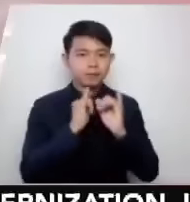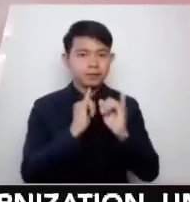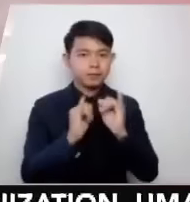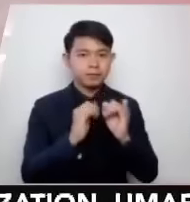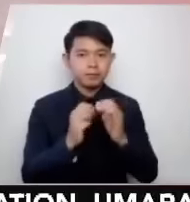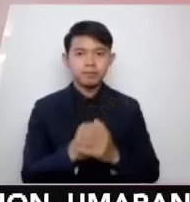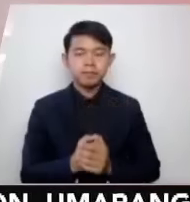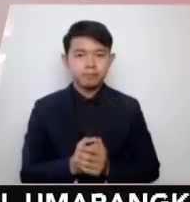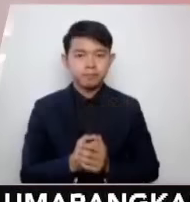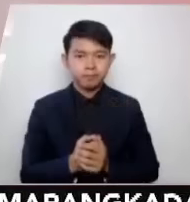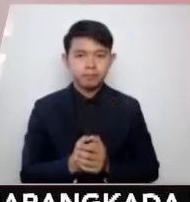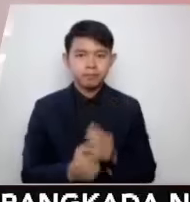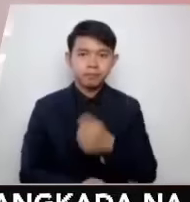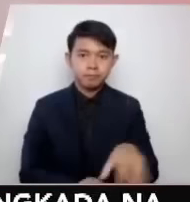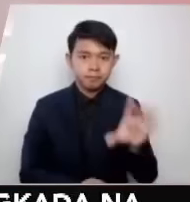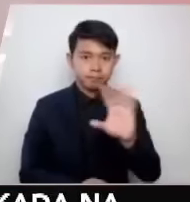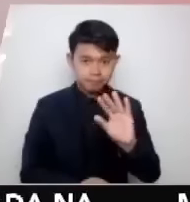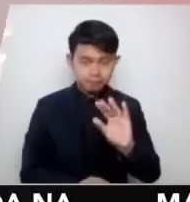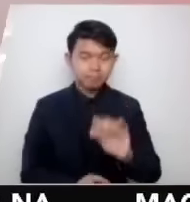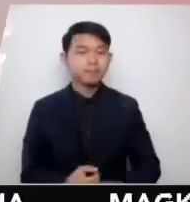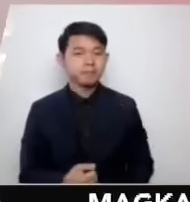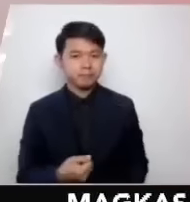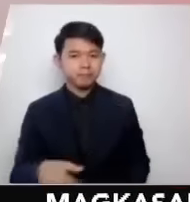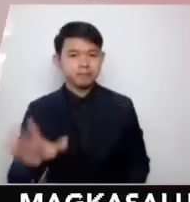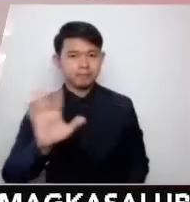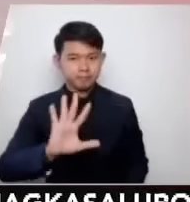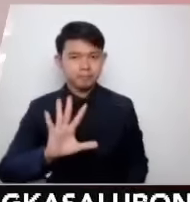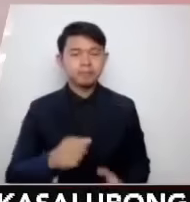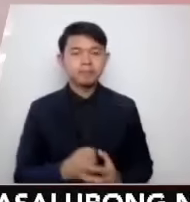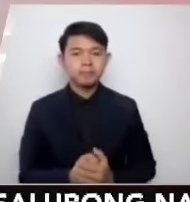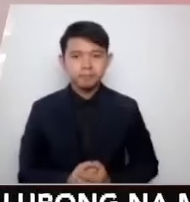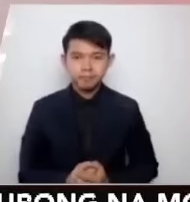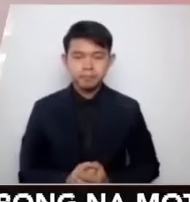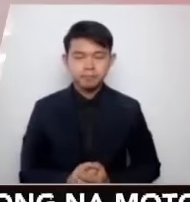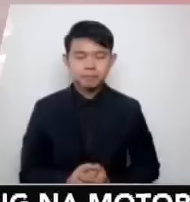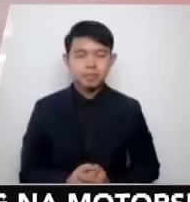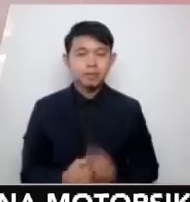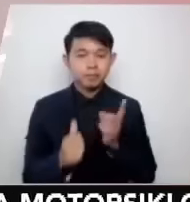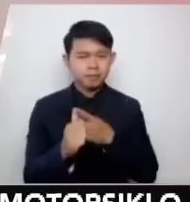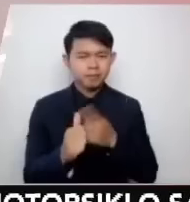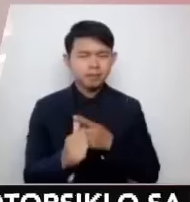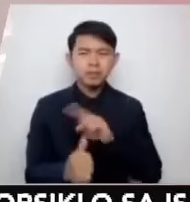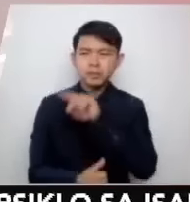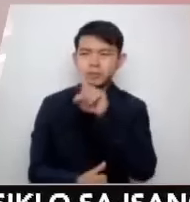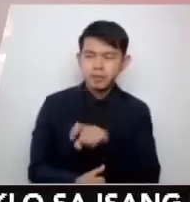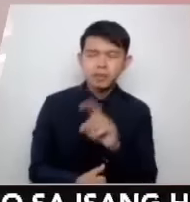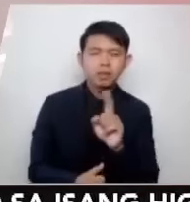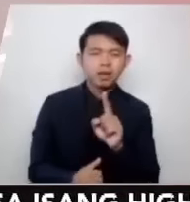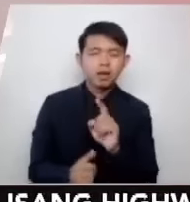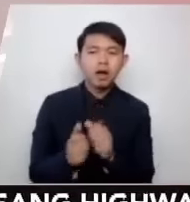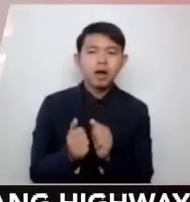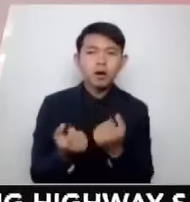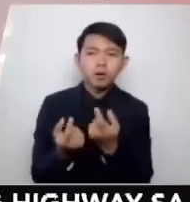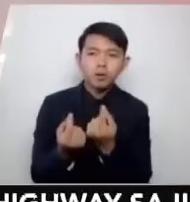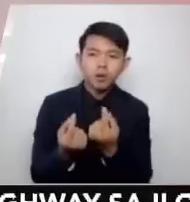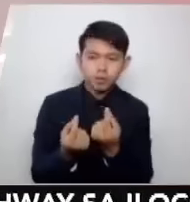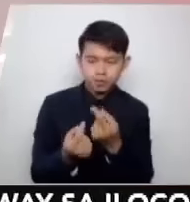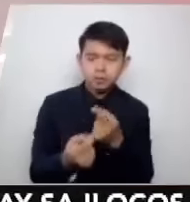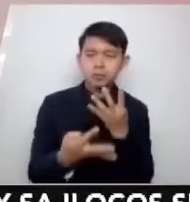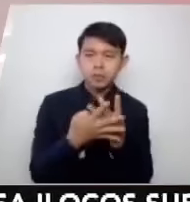lahat. Magandang umaga, sir. Sir, unang-una, ano po ang magiging setup sa Pasig City Jail female dormitory ngayong may posibleng